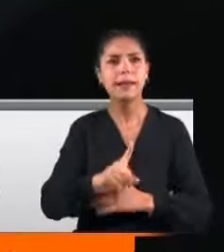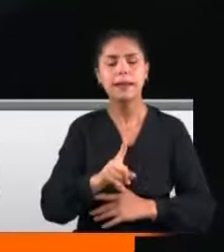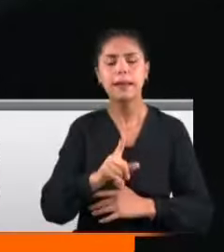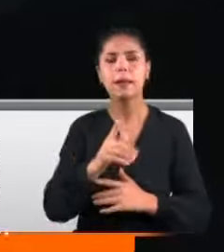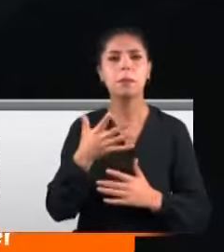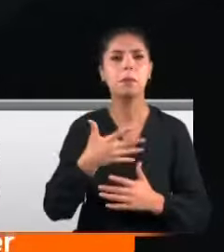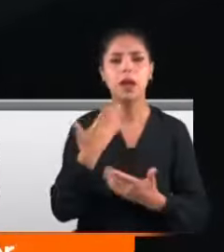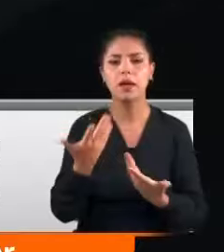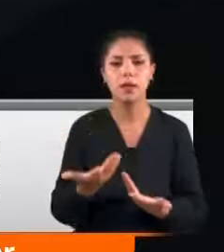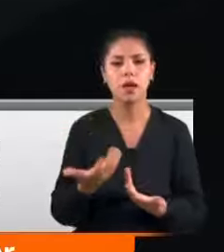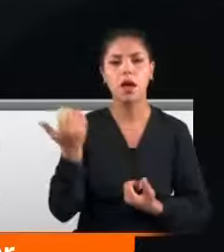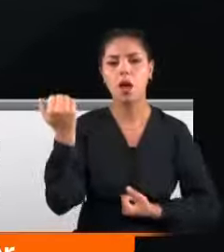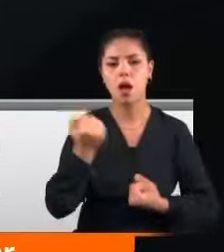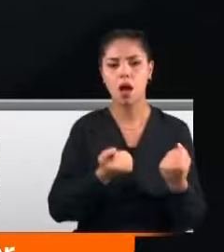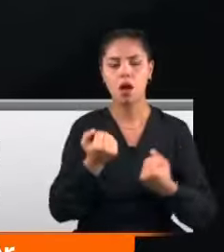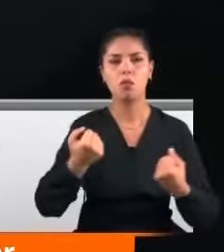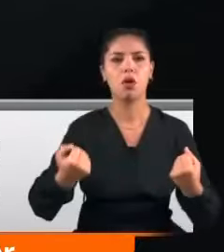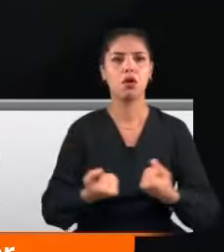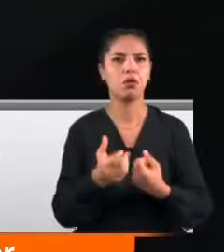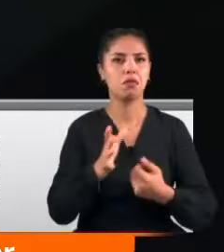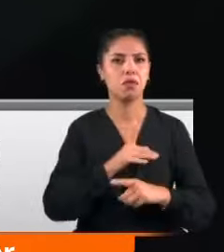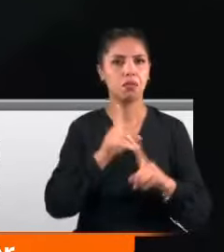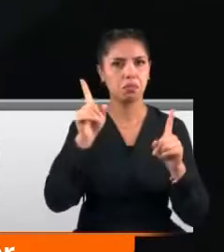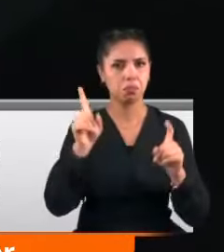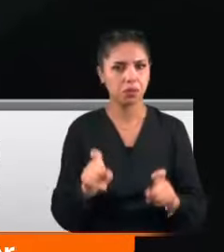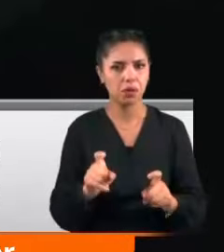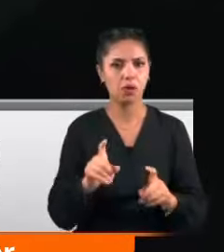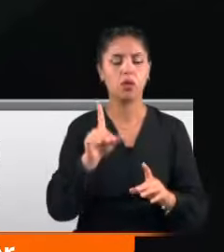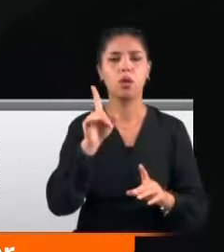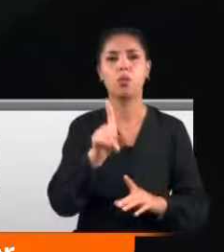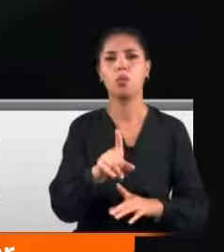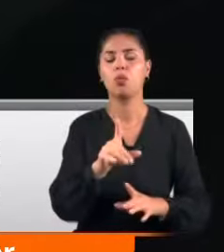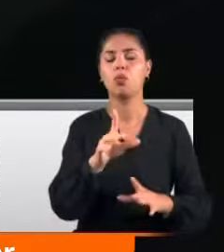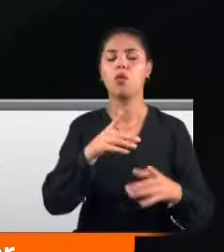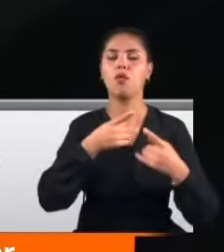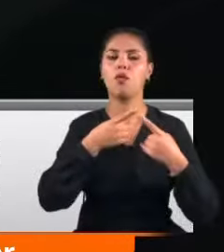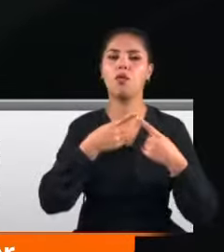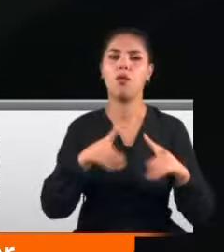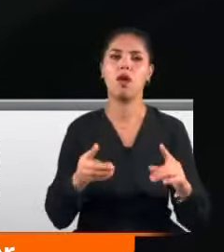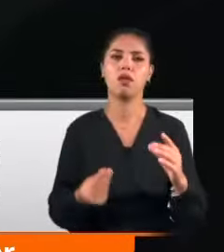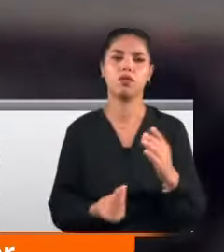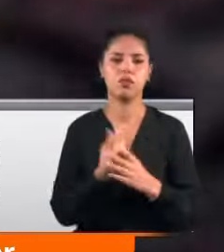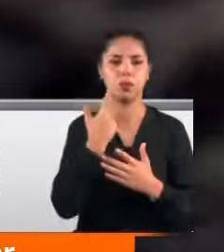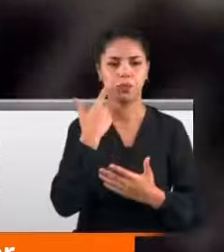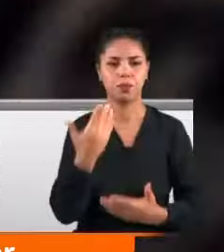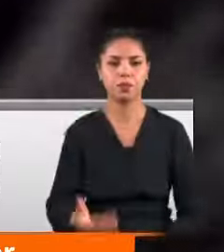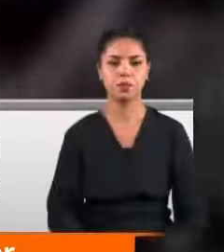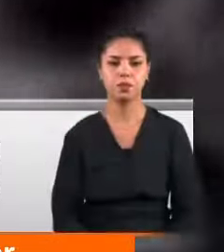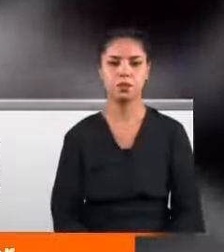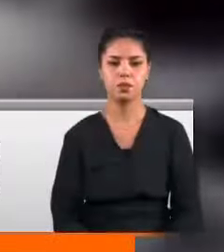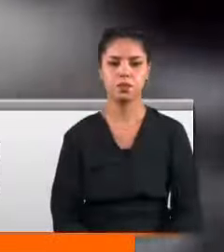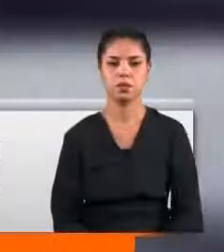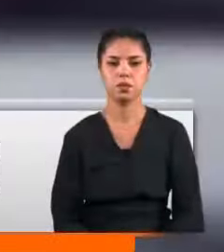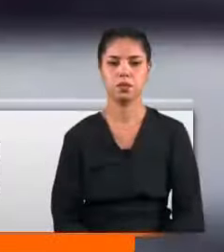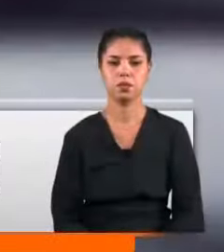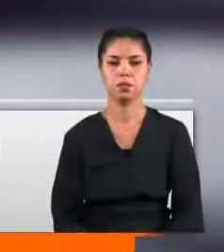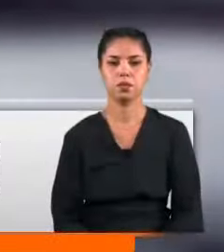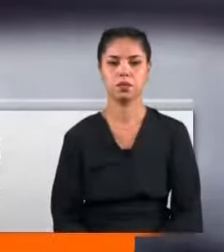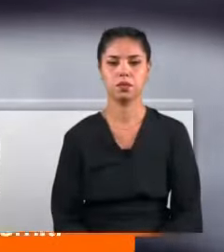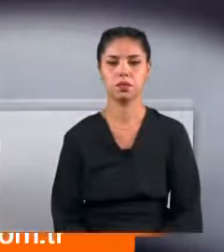soru İsa acaba araba kazalı mı oldu Ancak durum düşündüğünden çok daha başkaydı airbag kontrolü yaptığımızda